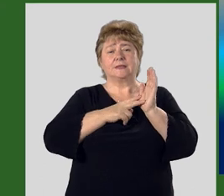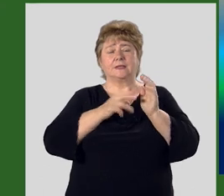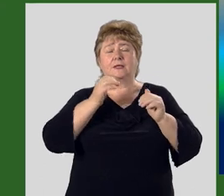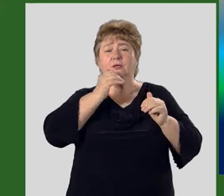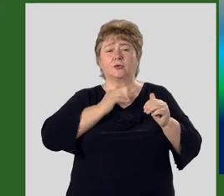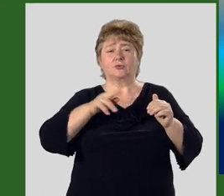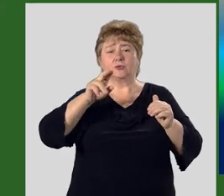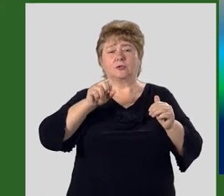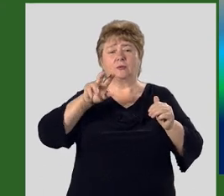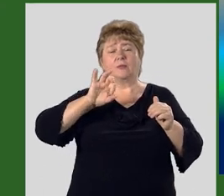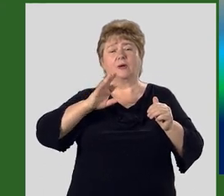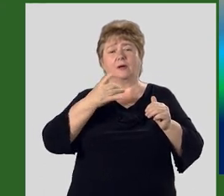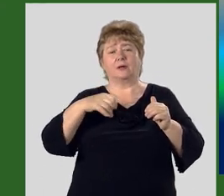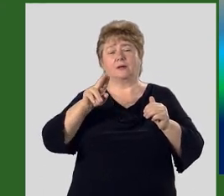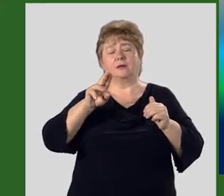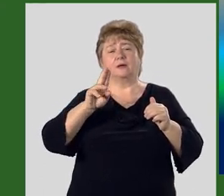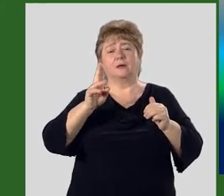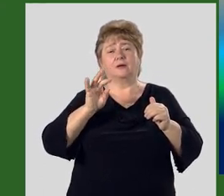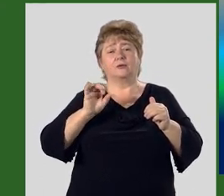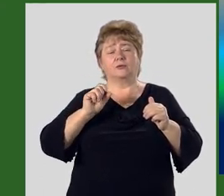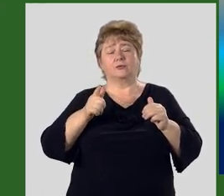7 – Южный полярный круг.